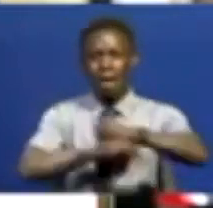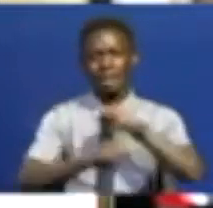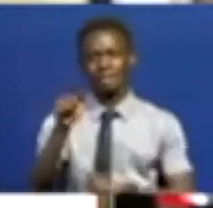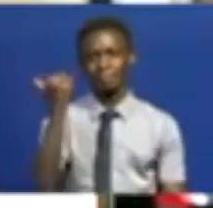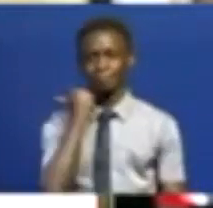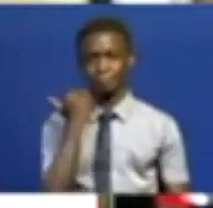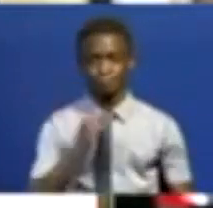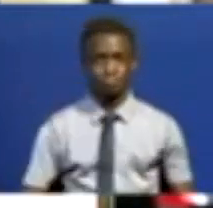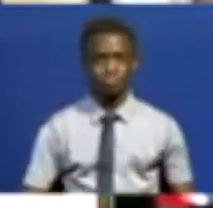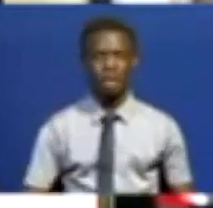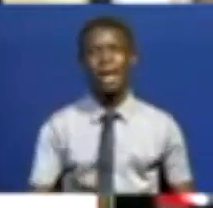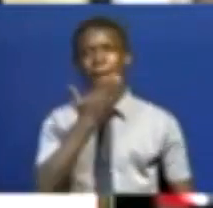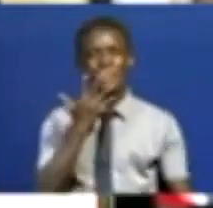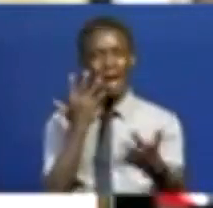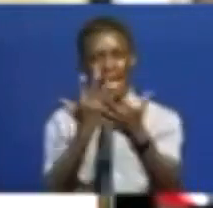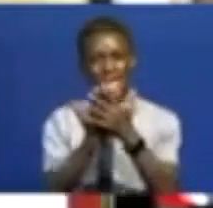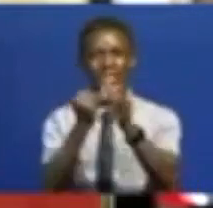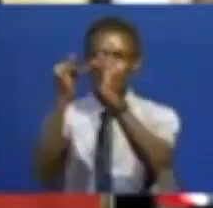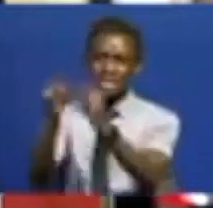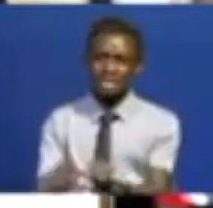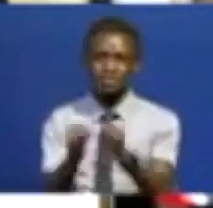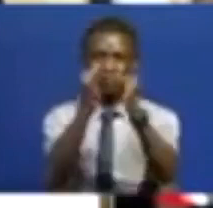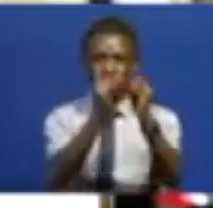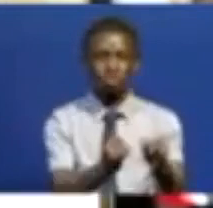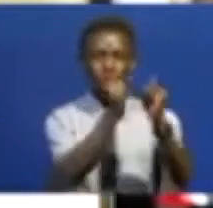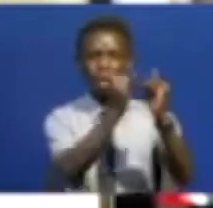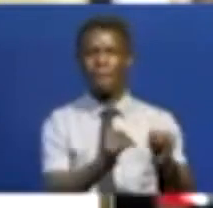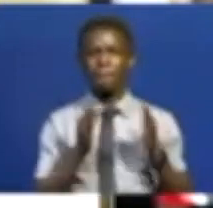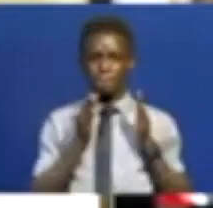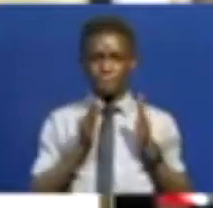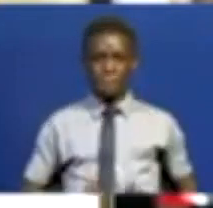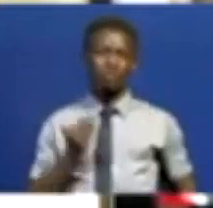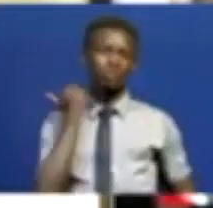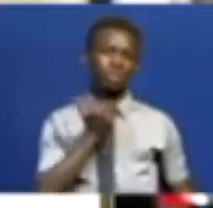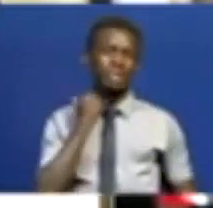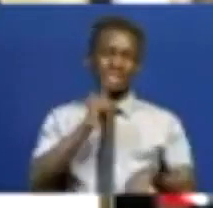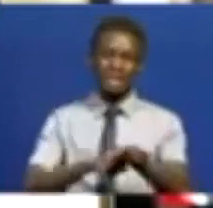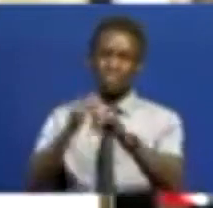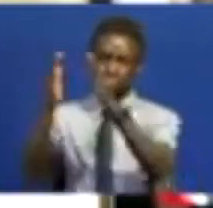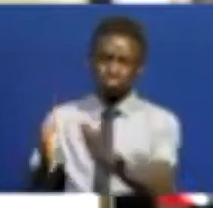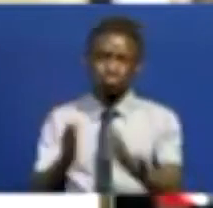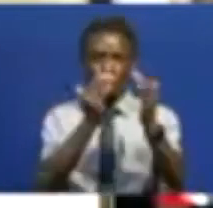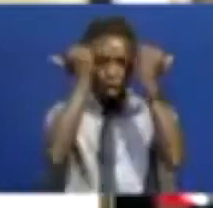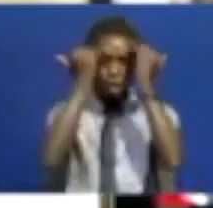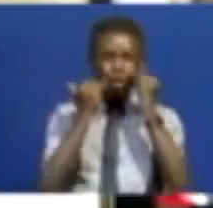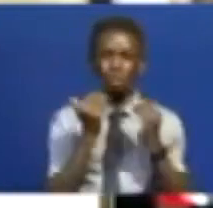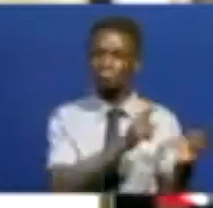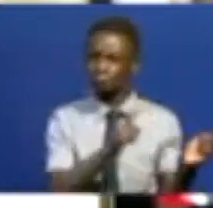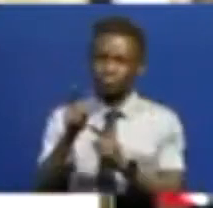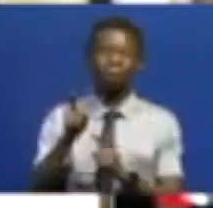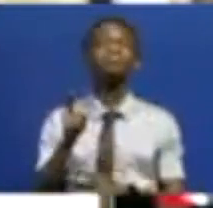Arrest individual criminals. The moment we arrest and prosecute or deal with them in the whatever